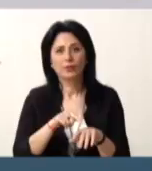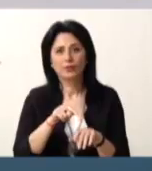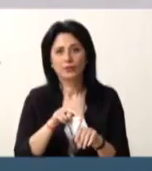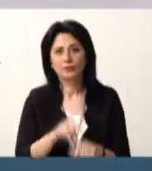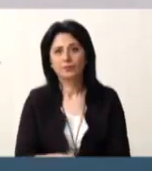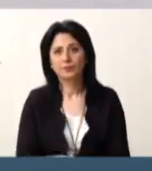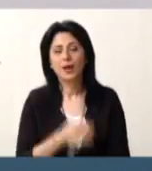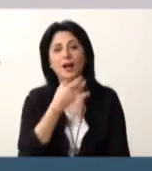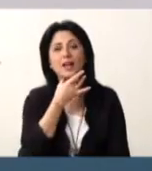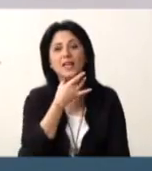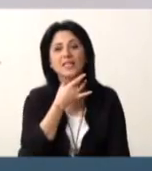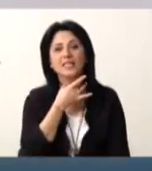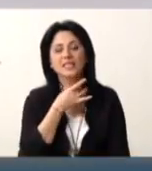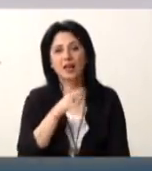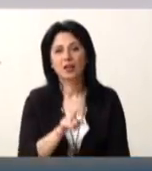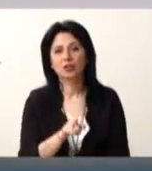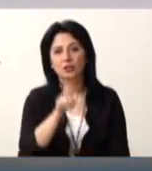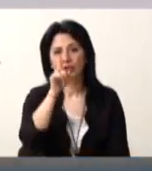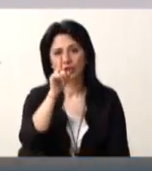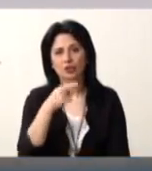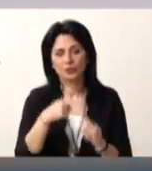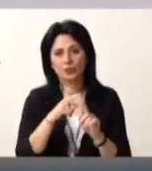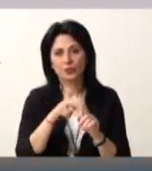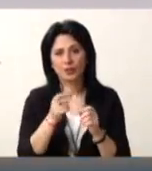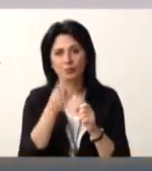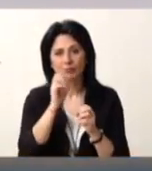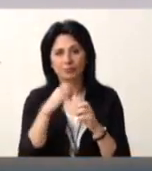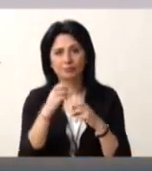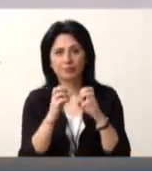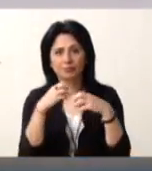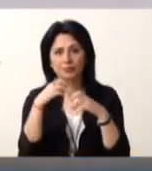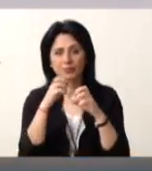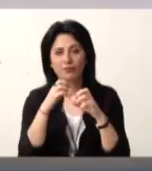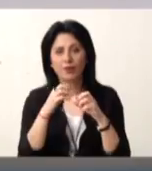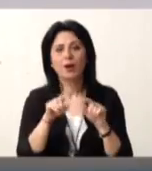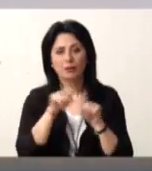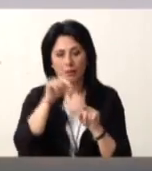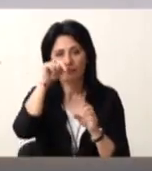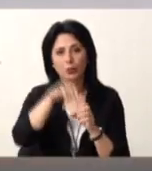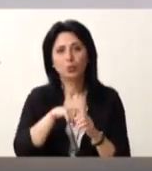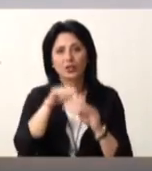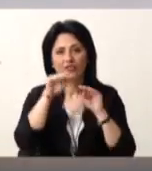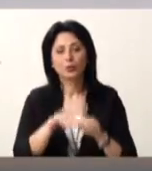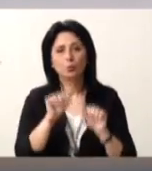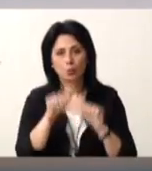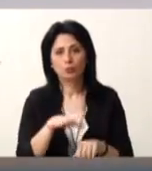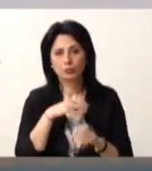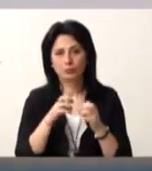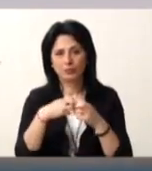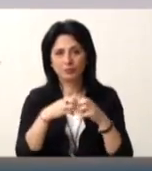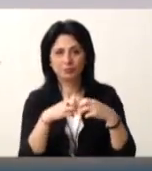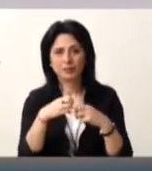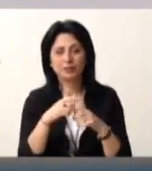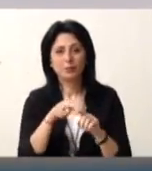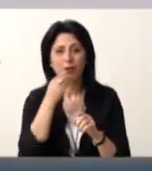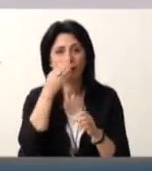ძირითადად კისრის ნაწილში ხდება ამ დივერტიკულების გაჩენა, ასევე გუმკერდის ნაწილში, ანუ თითქმის შუბაში